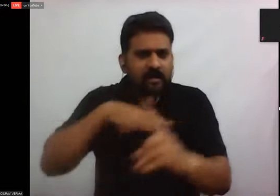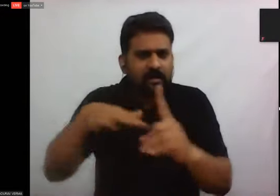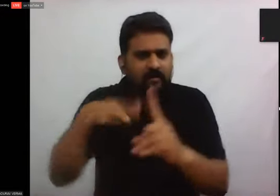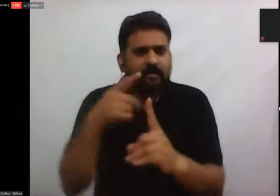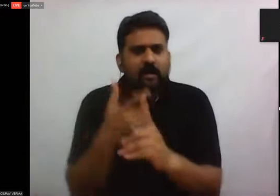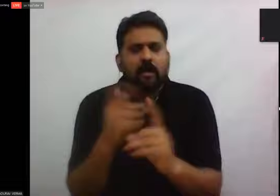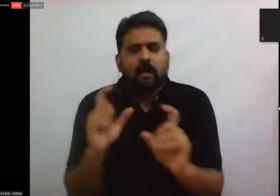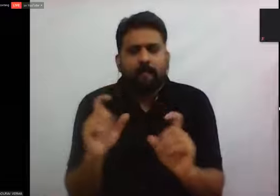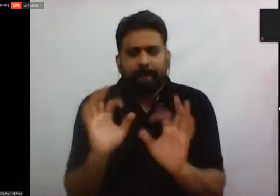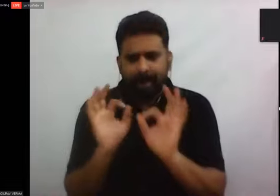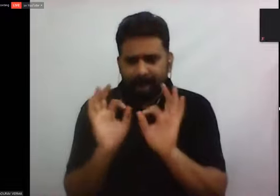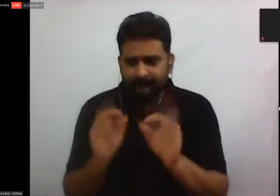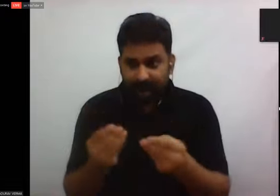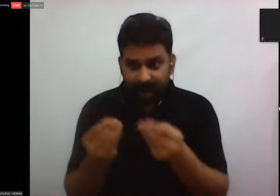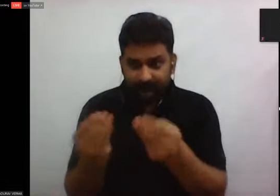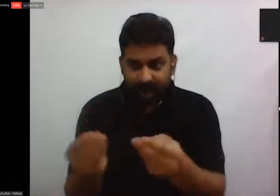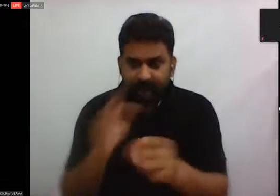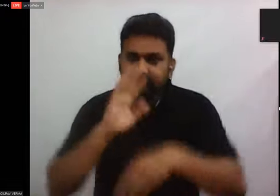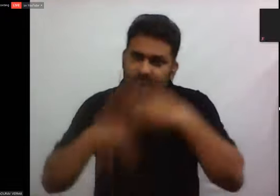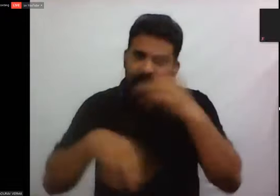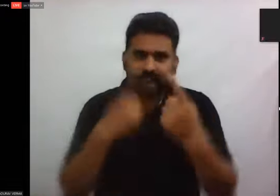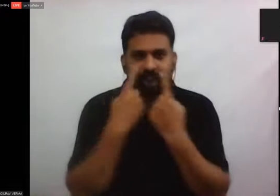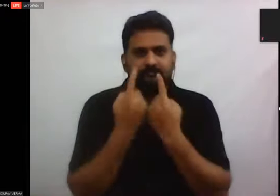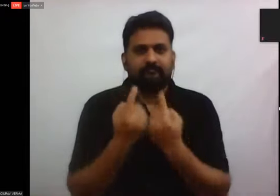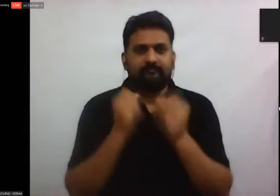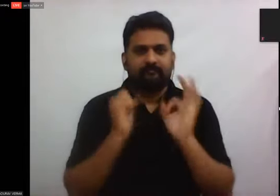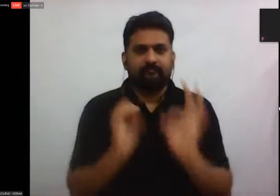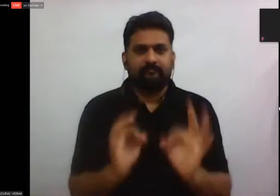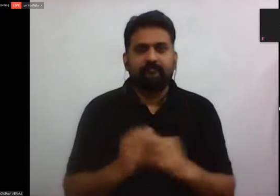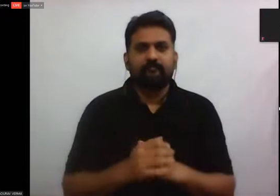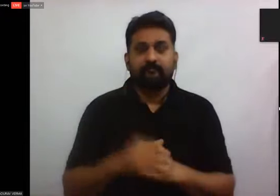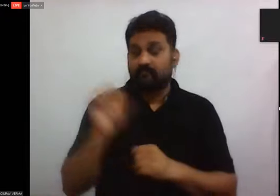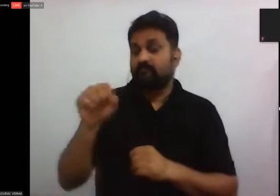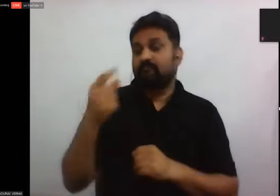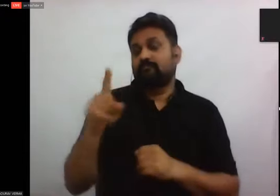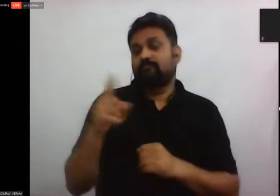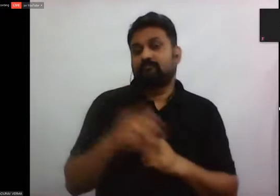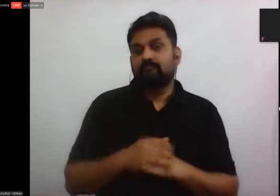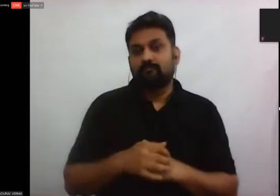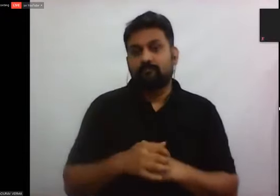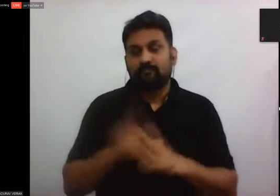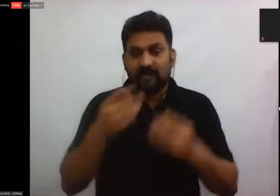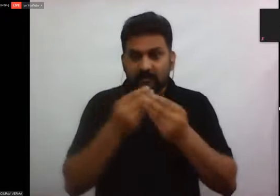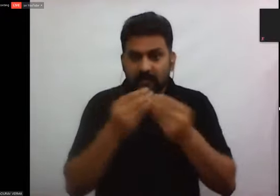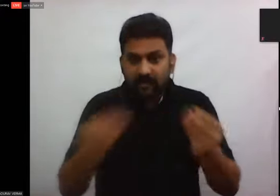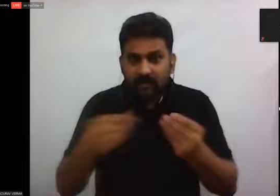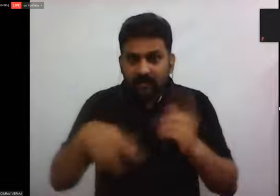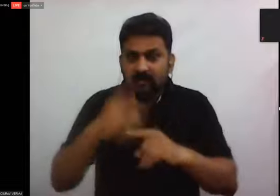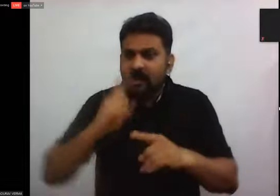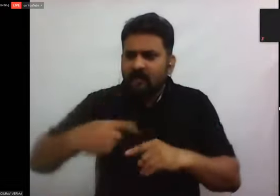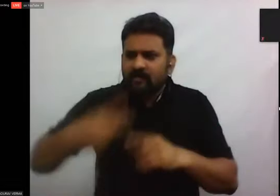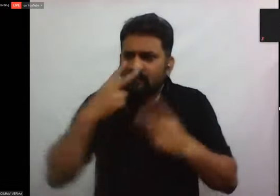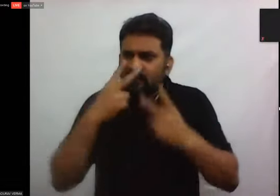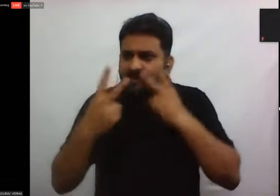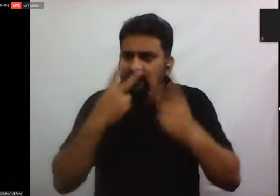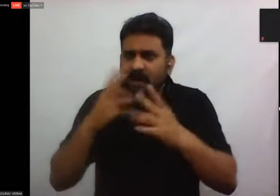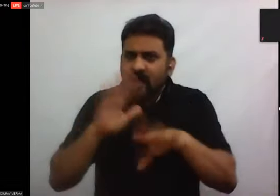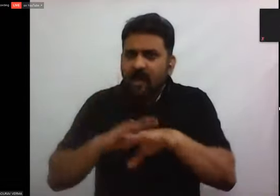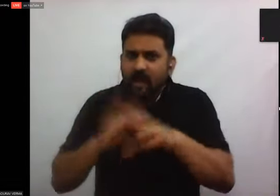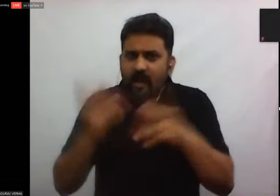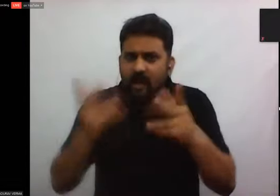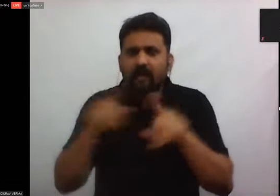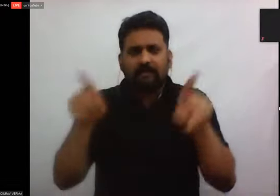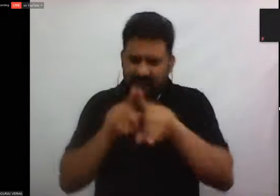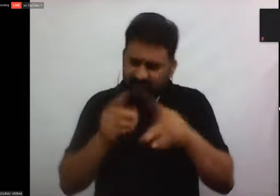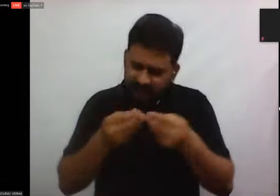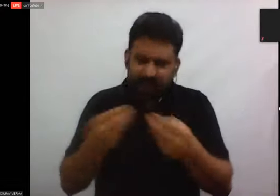के असेसमेंट करें. हाँ, उसका जो मटेरियल्स वो डेली देखता है वो भी यूज करके, मतलब